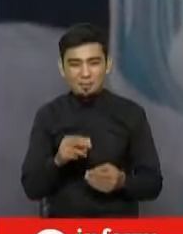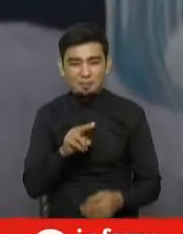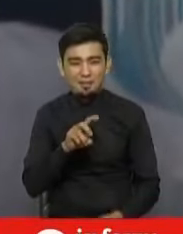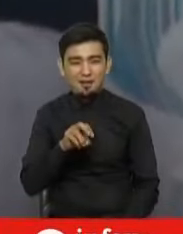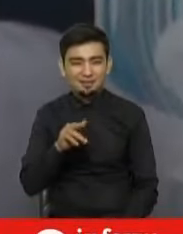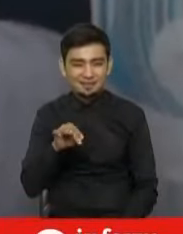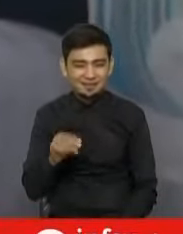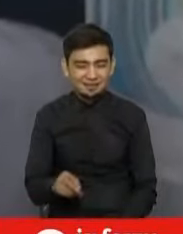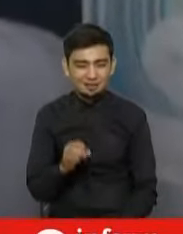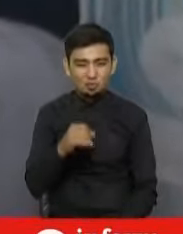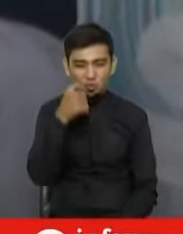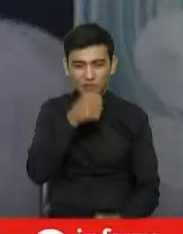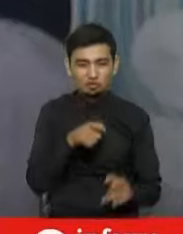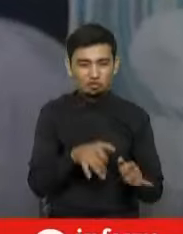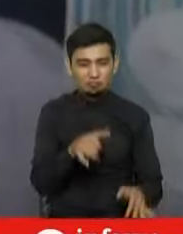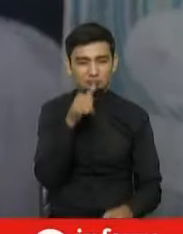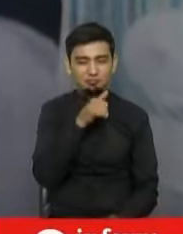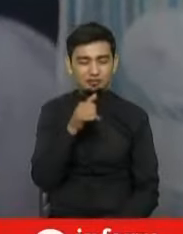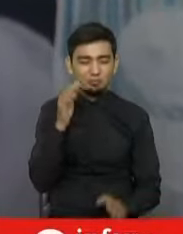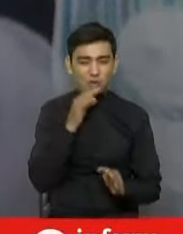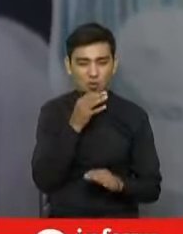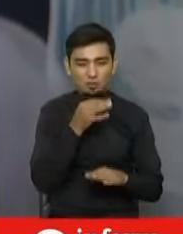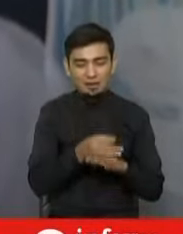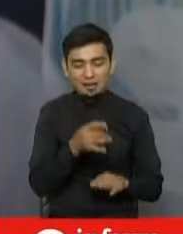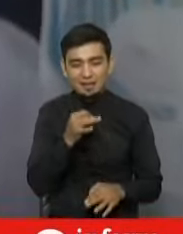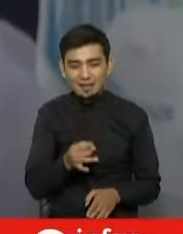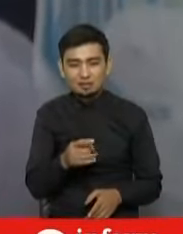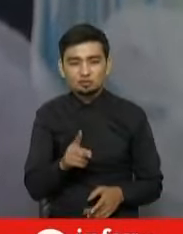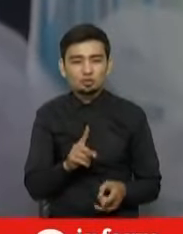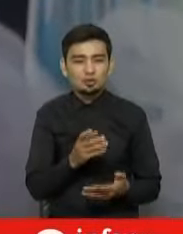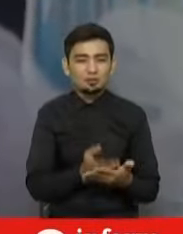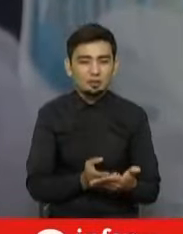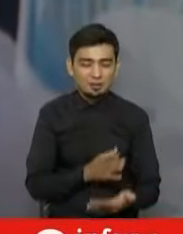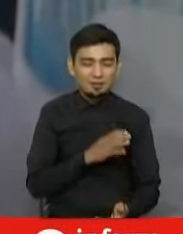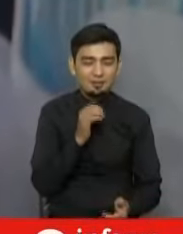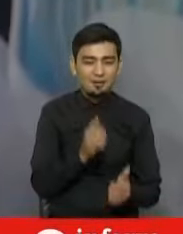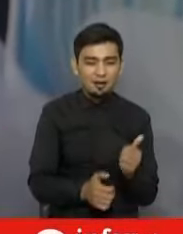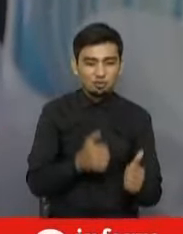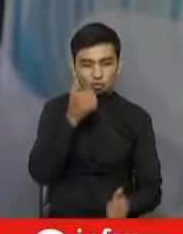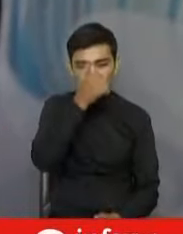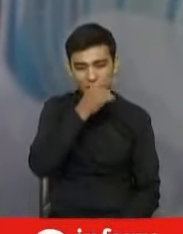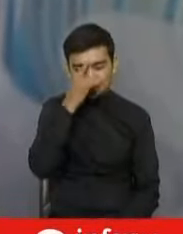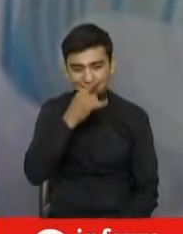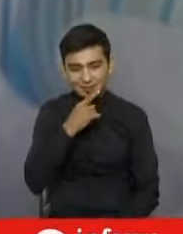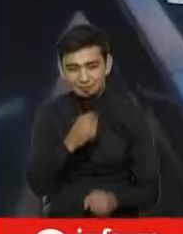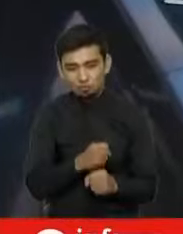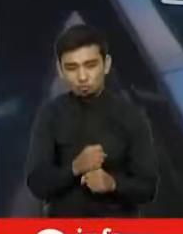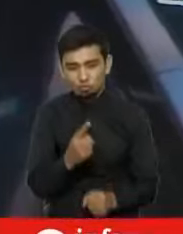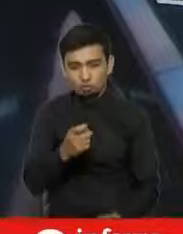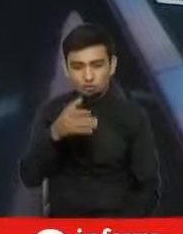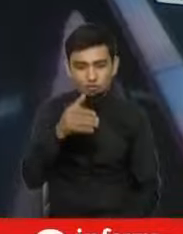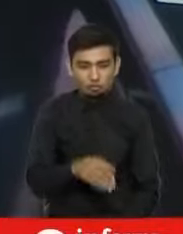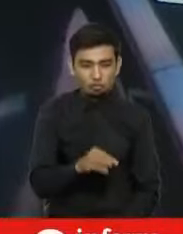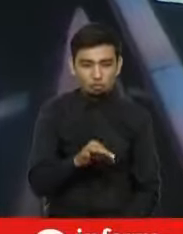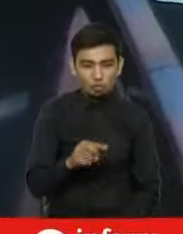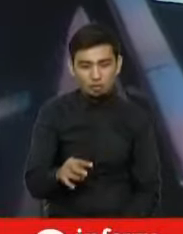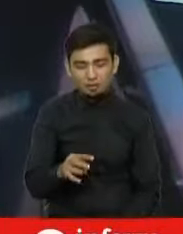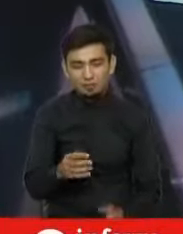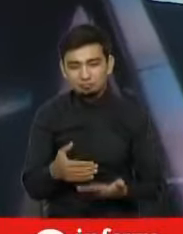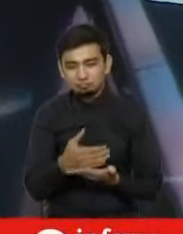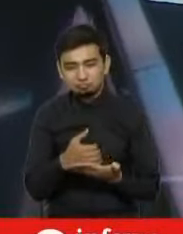годами, сетуют экологи. Что они предлагают? И правда ли, что каждый год Казахстан производит по 100 тысяч тонн пластиковых